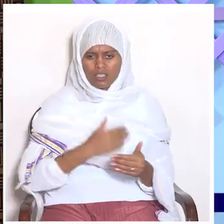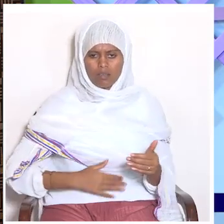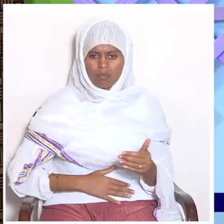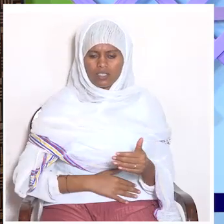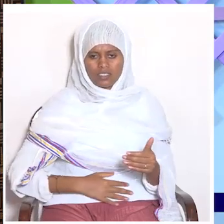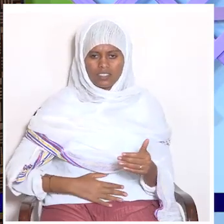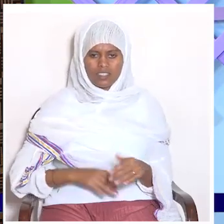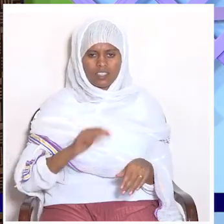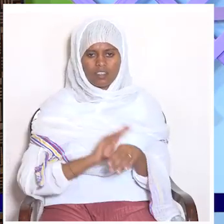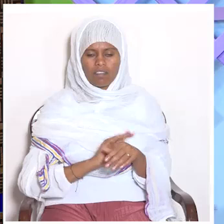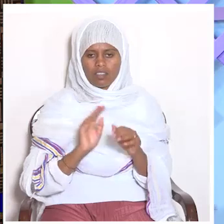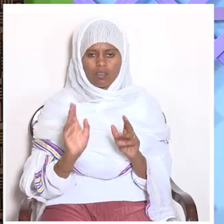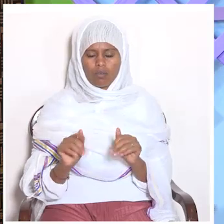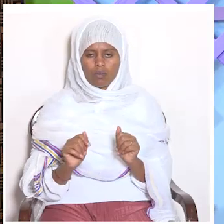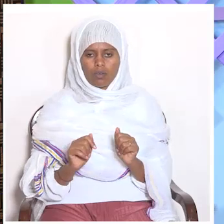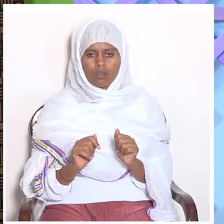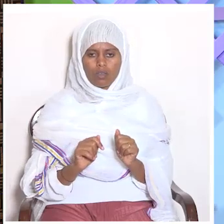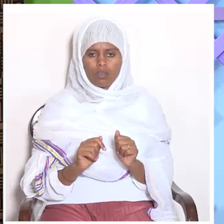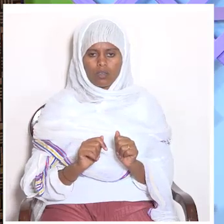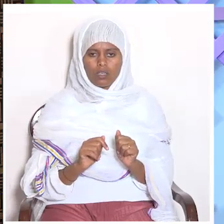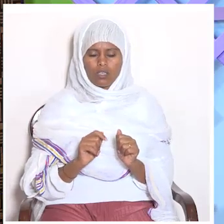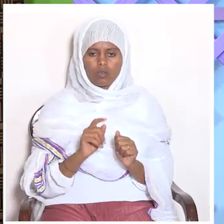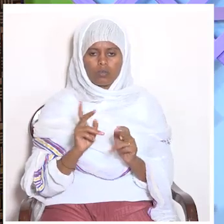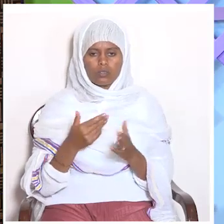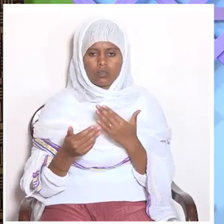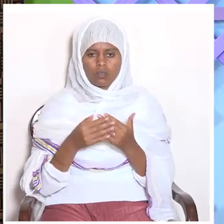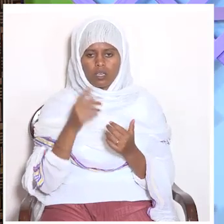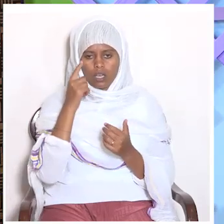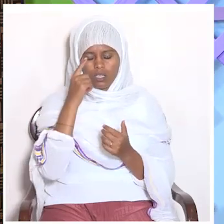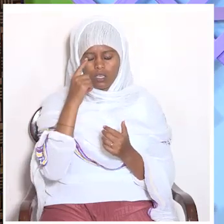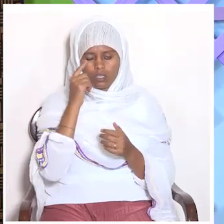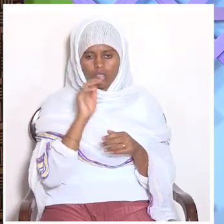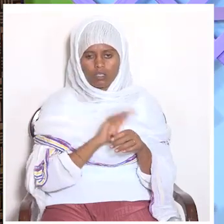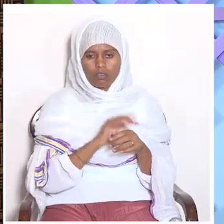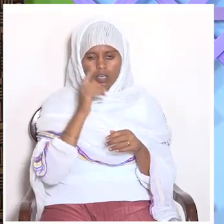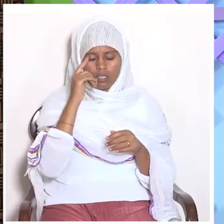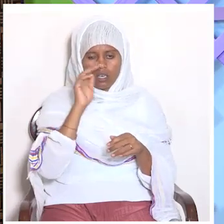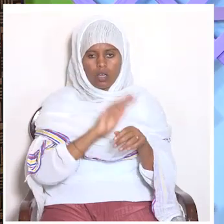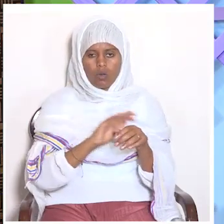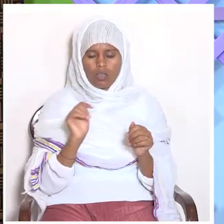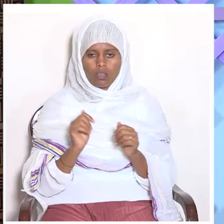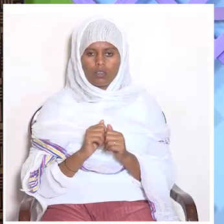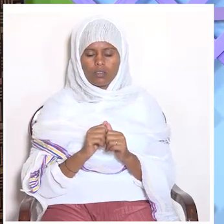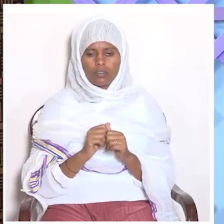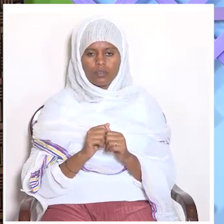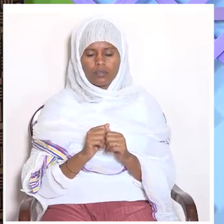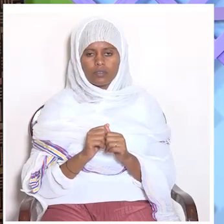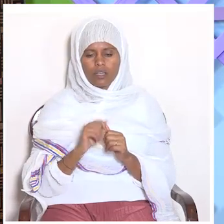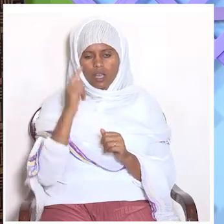ኢላ ማህፀና ዳሃሰሰት እሞ እንሆ ነዚ ጌራ ዓይና እንተተንከፈት ዓይና